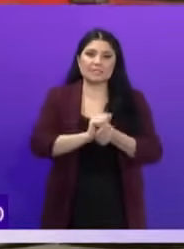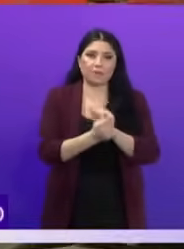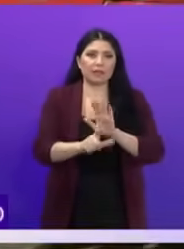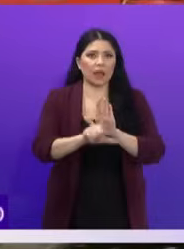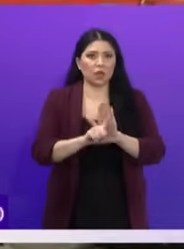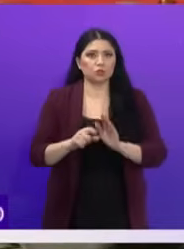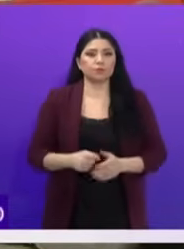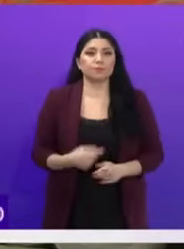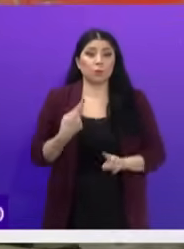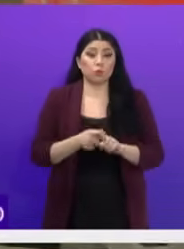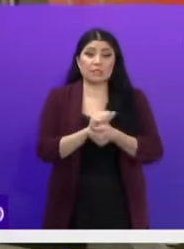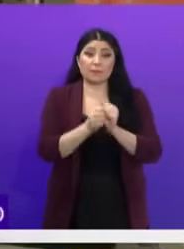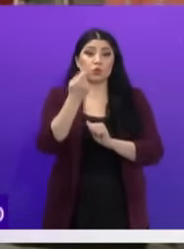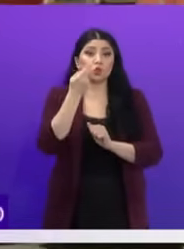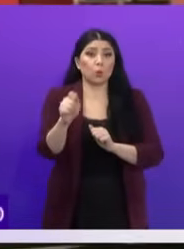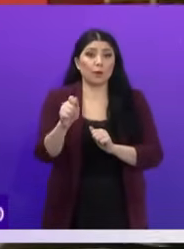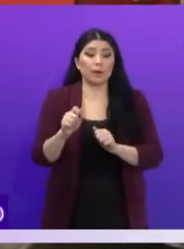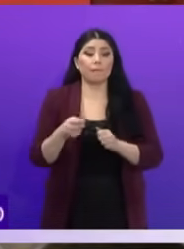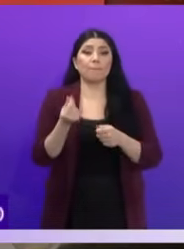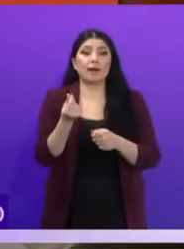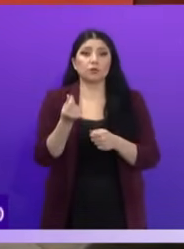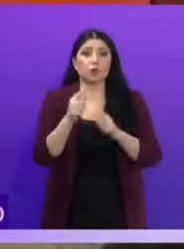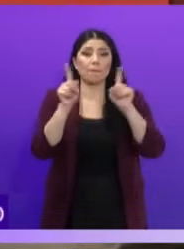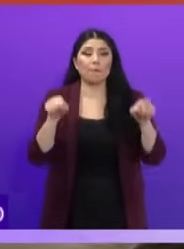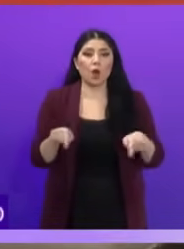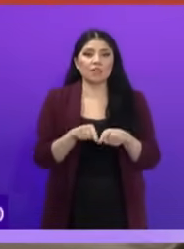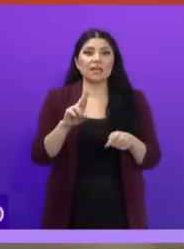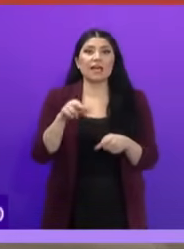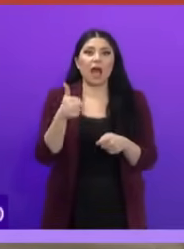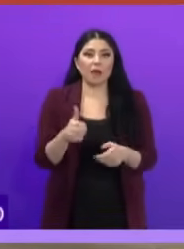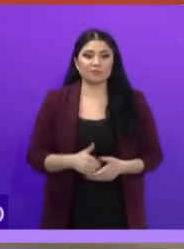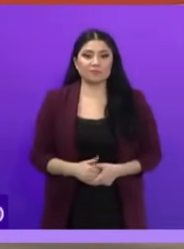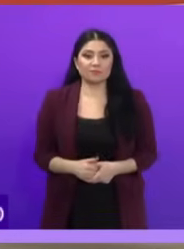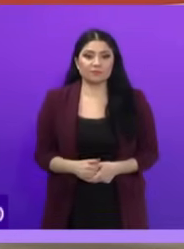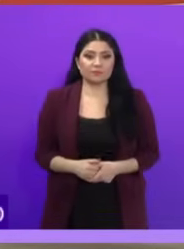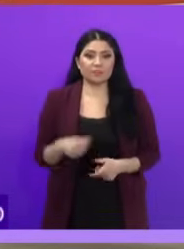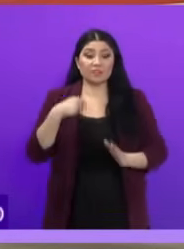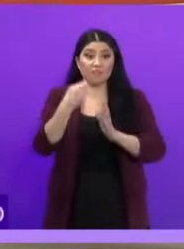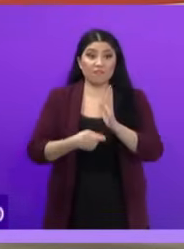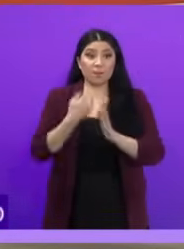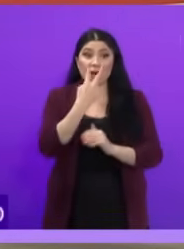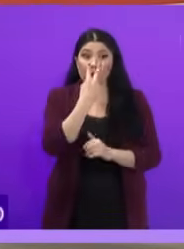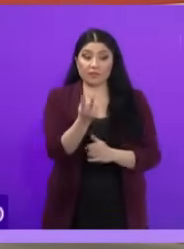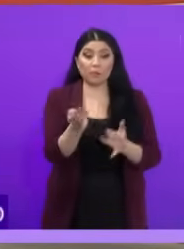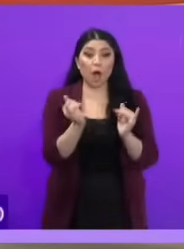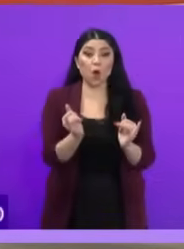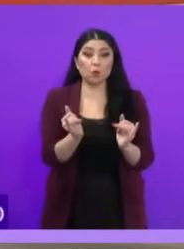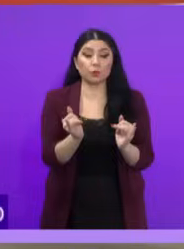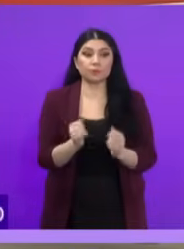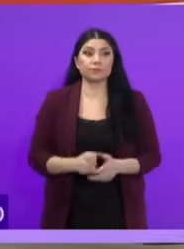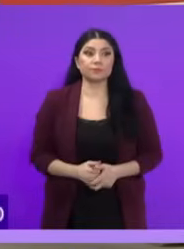legi și împotriva scumpirii prețurilor polițelor RCA. Sunt imagini pe care le vedem acum